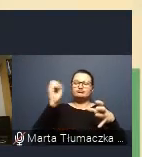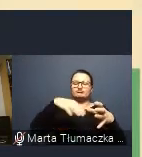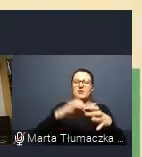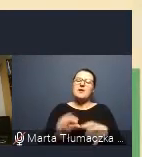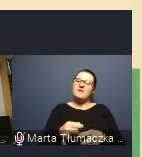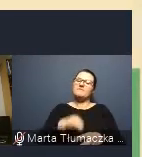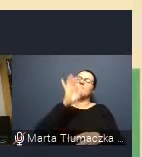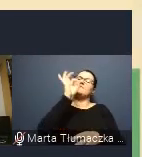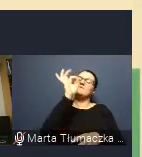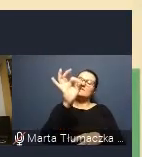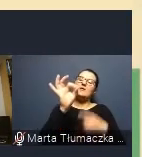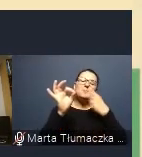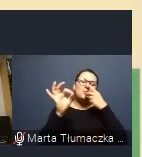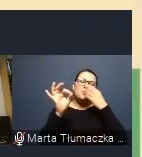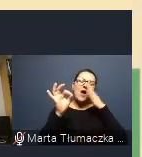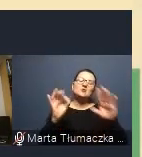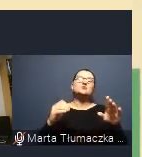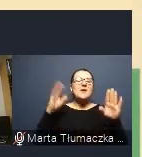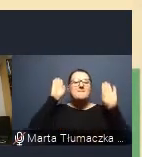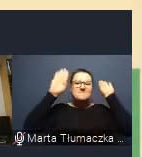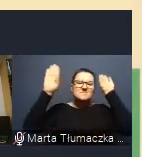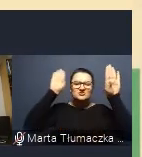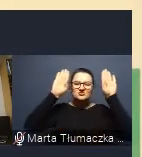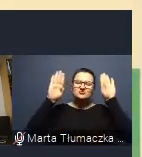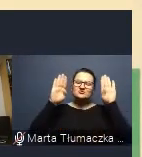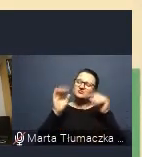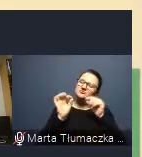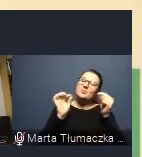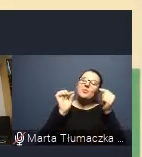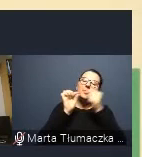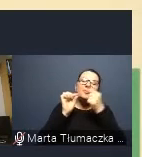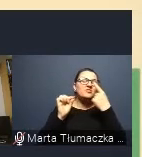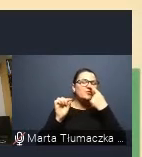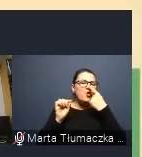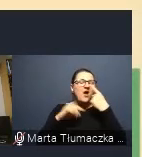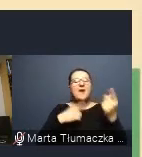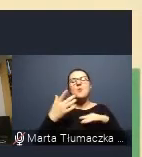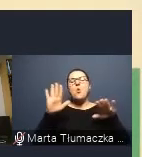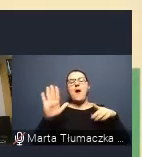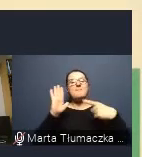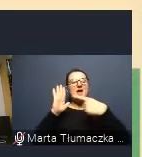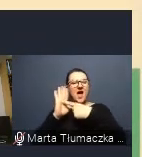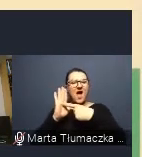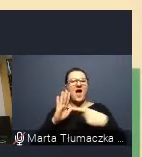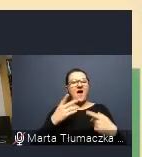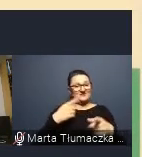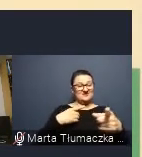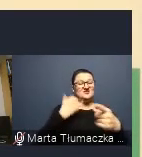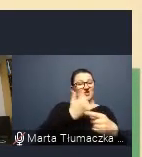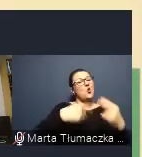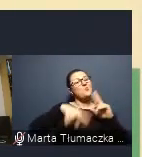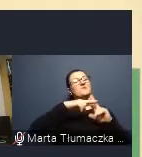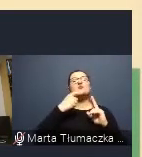przykład nosek myszki albo łapkę. Dziecko miało zgadywać, co to było. Bardzo ładnie to przyciągało uwagę dziecka,